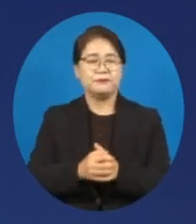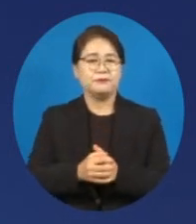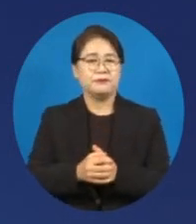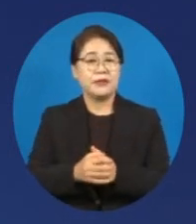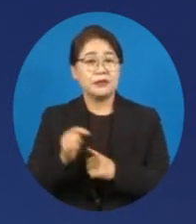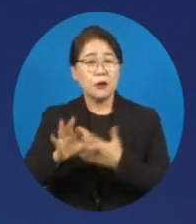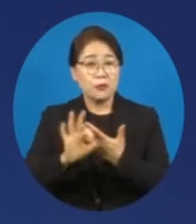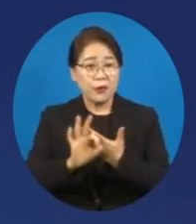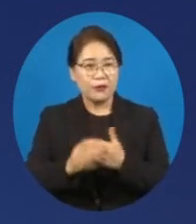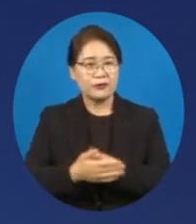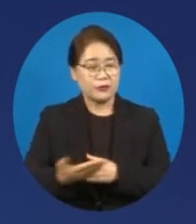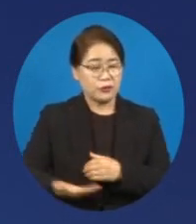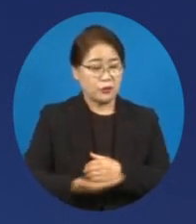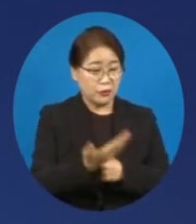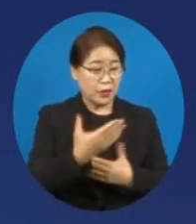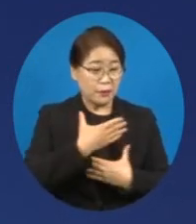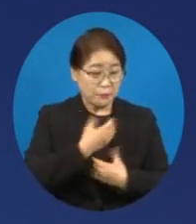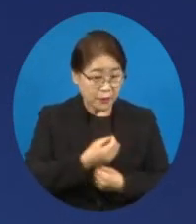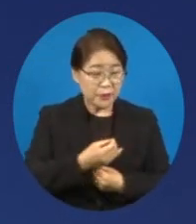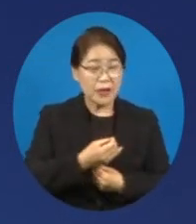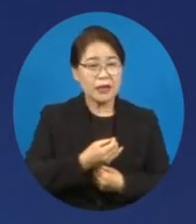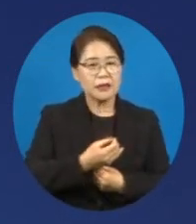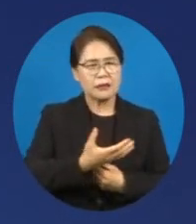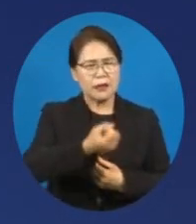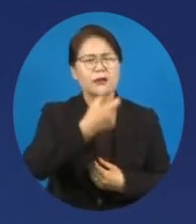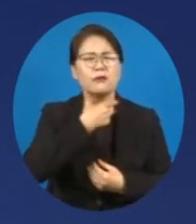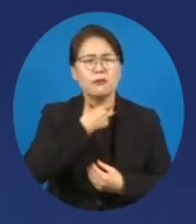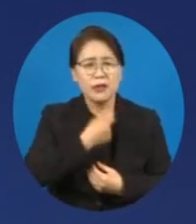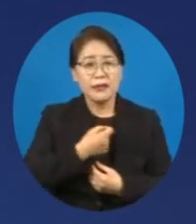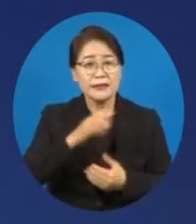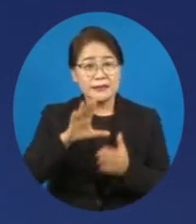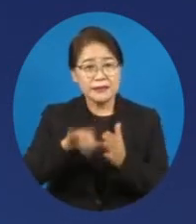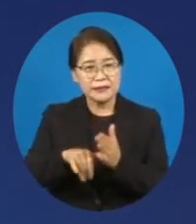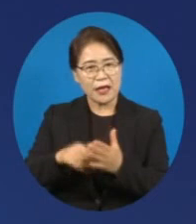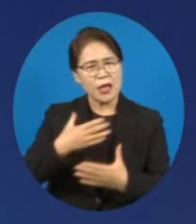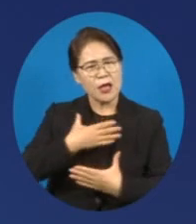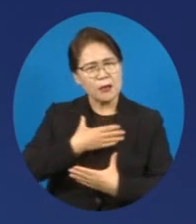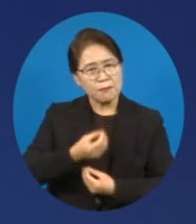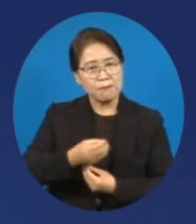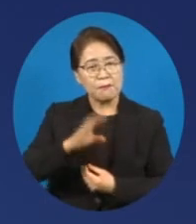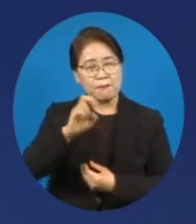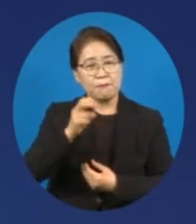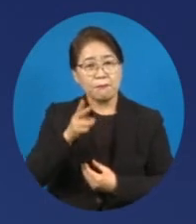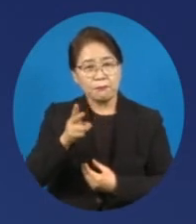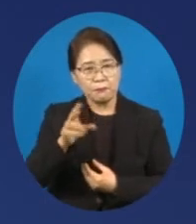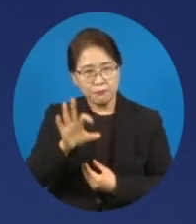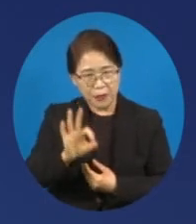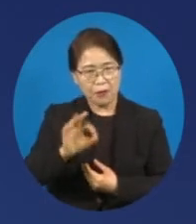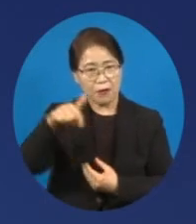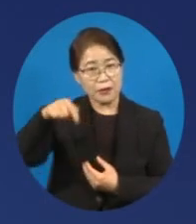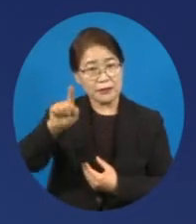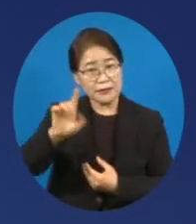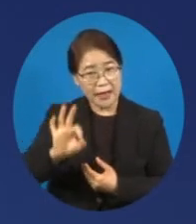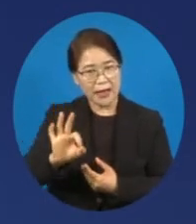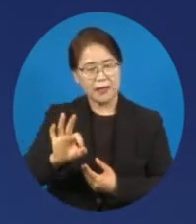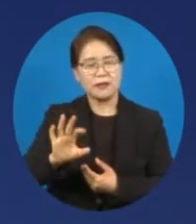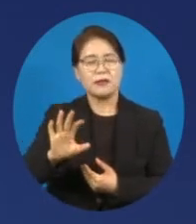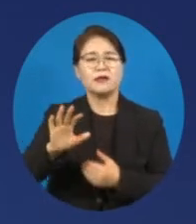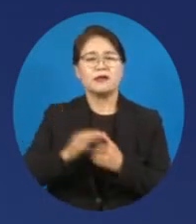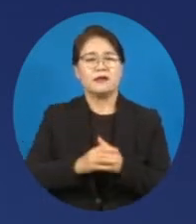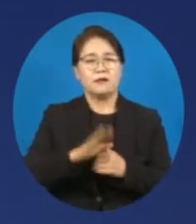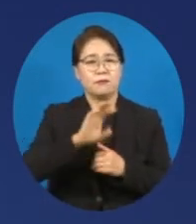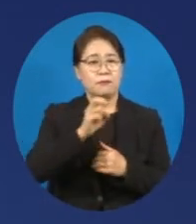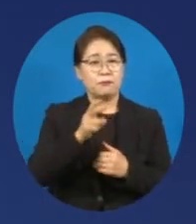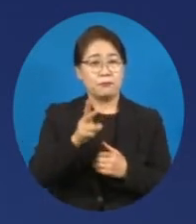그렇다면 너희에게 평강이 있을지어다라고 할 때에이 평강이 평안은 어떤 평강입니까